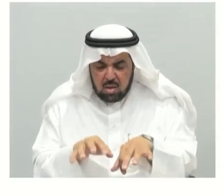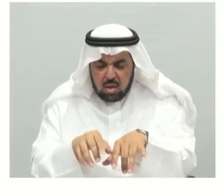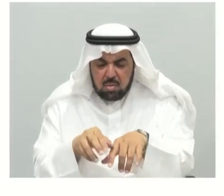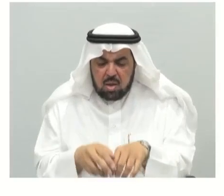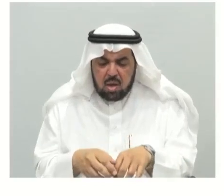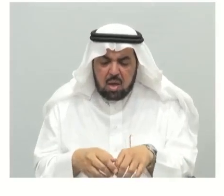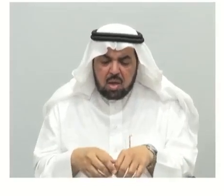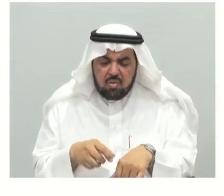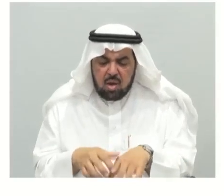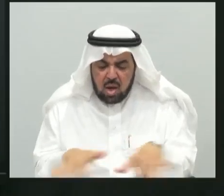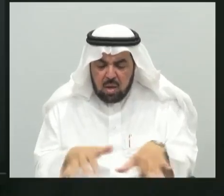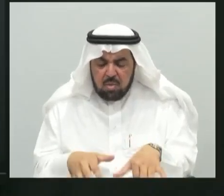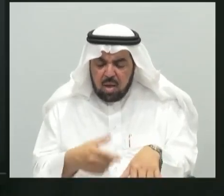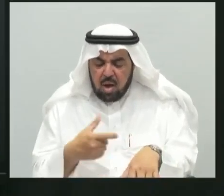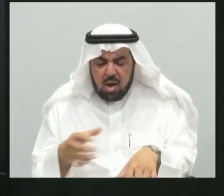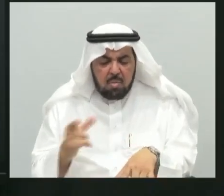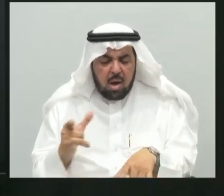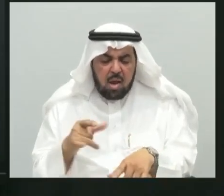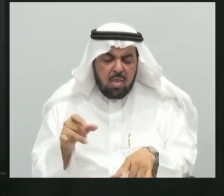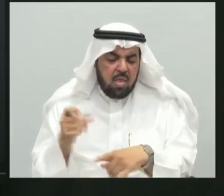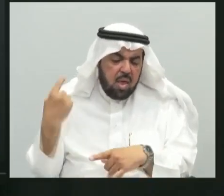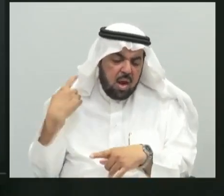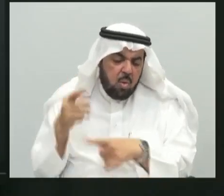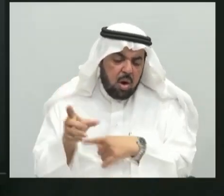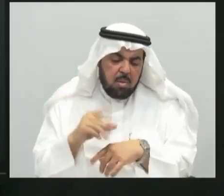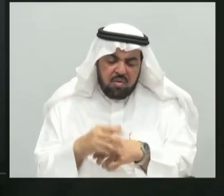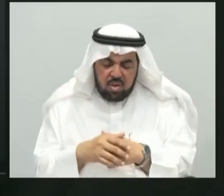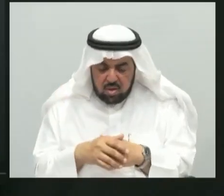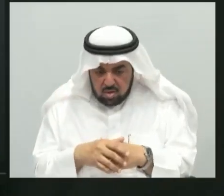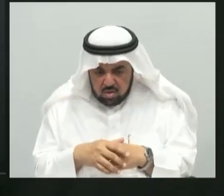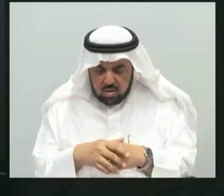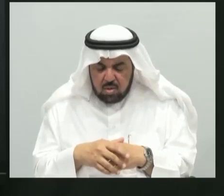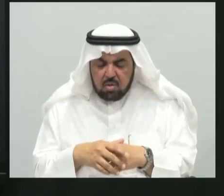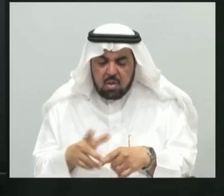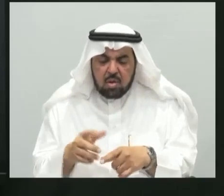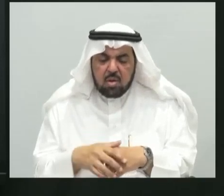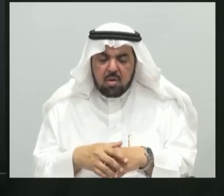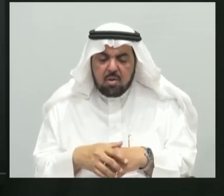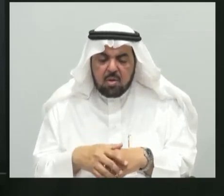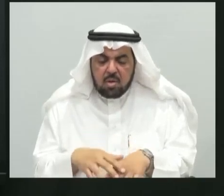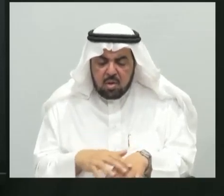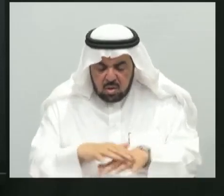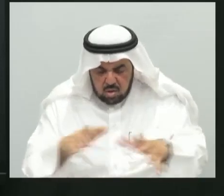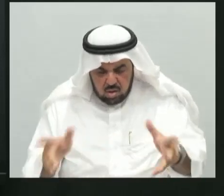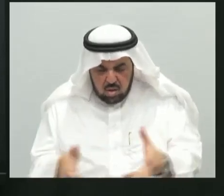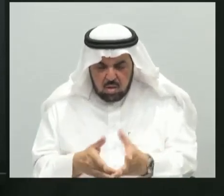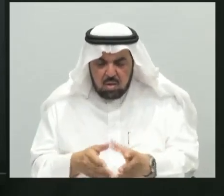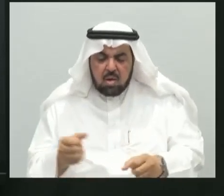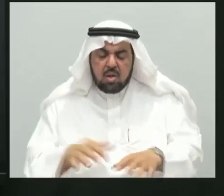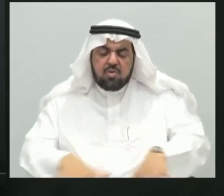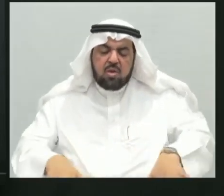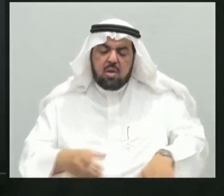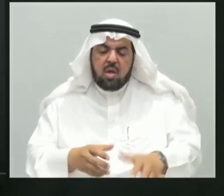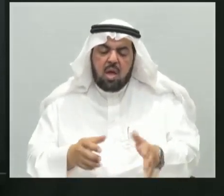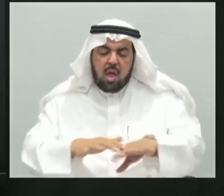لاحظ مجموعه من الزوائد التي من خلالها تكيفت هذه القشريات للعيش في البيئه